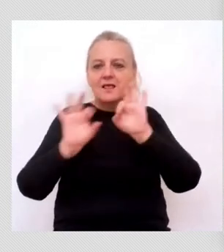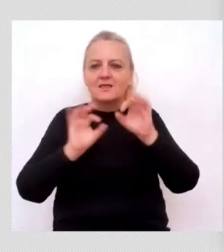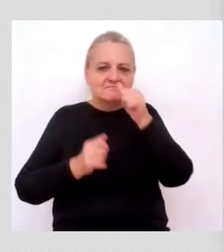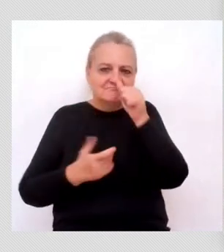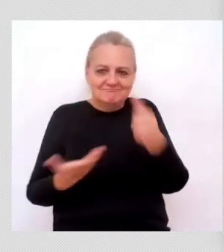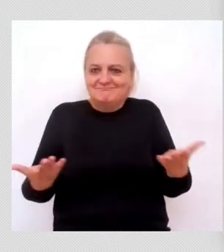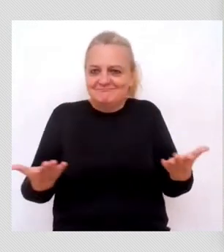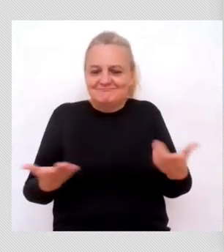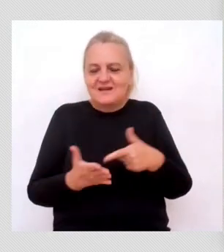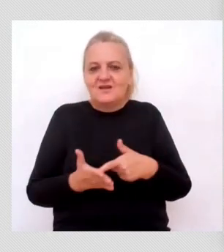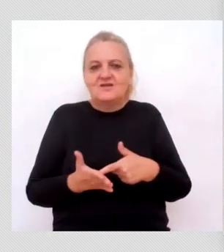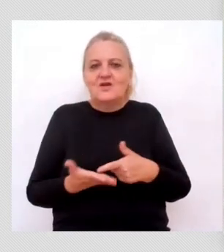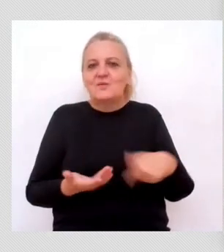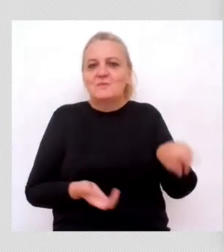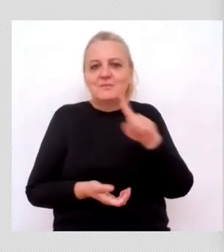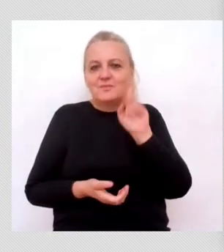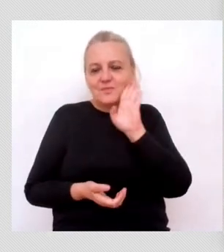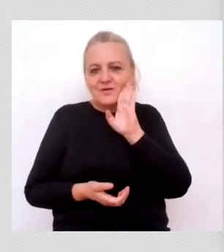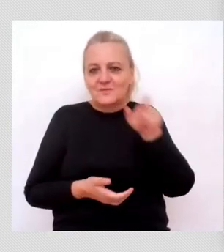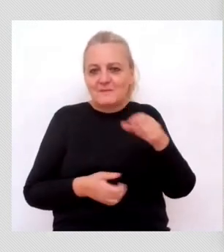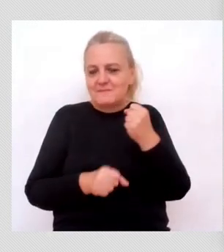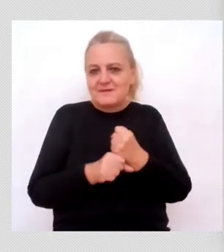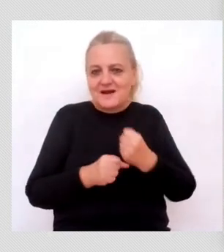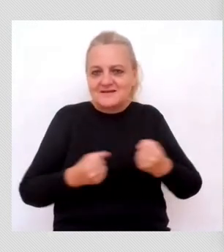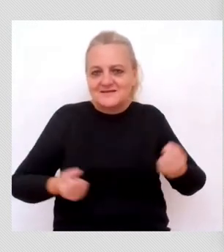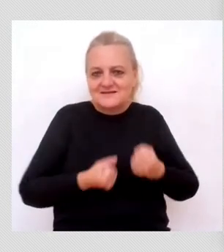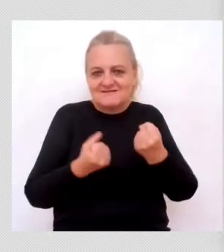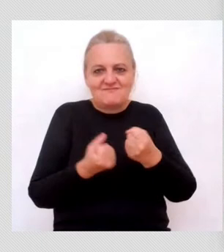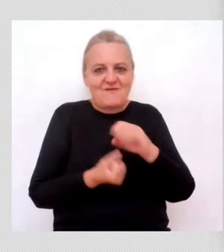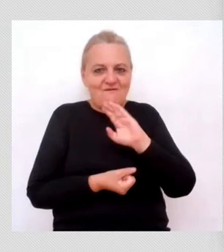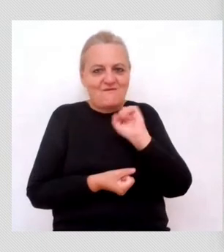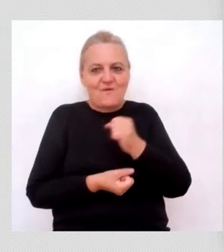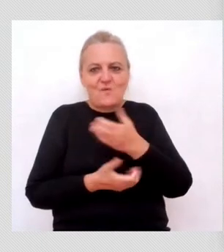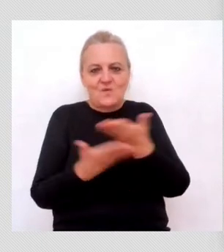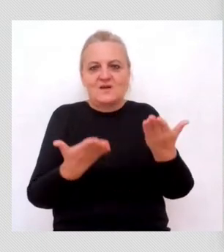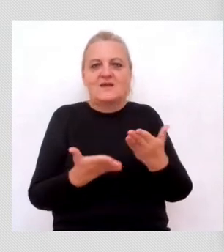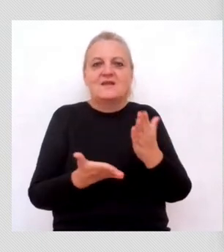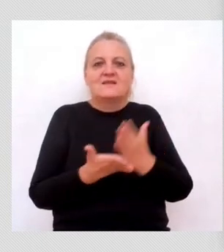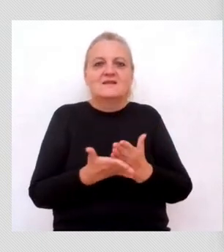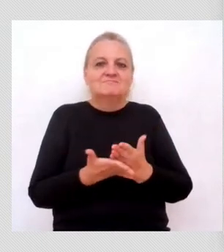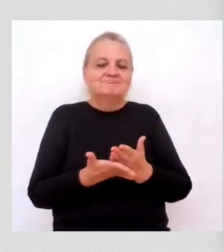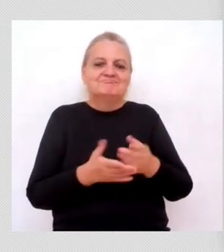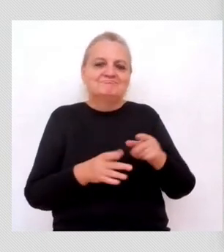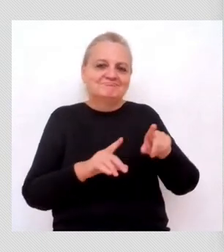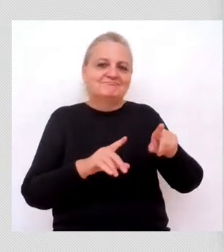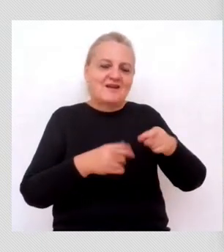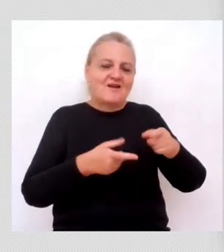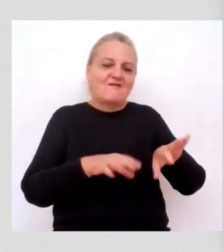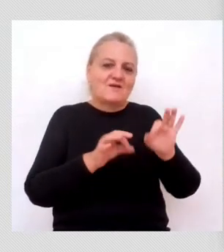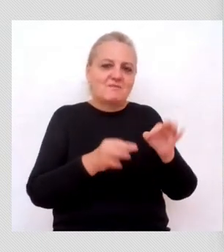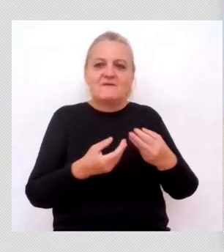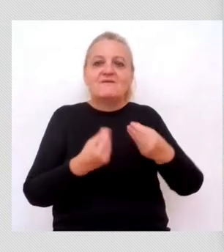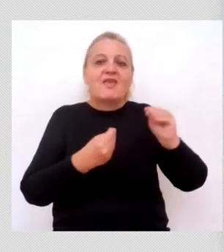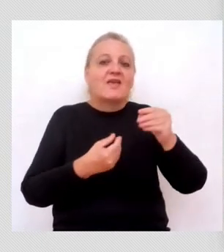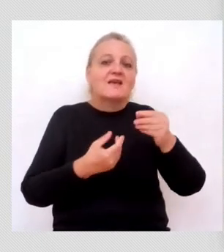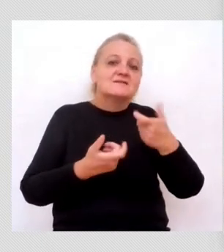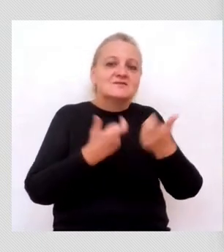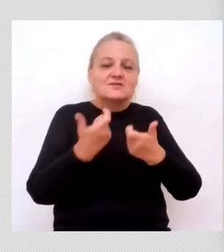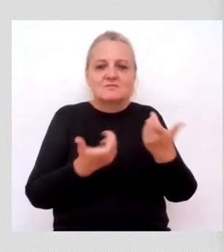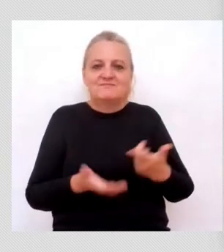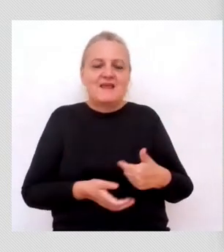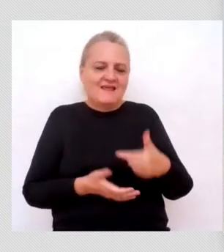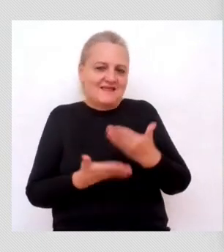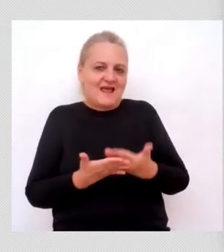Nikt jakby też tej pracy nie podejmuje, również niestety organy wyborcze, żeby zrobić coś ponad to. Stąd uważam,